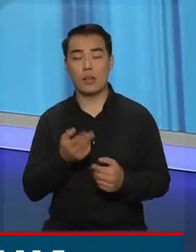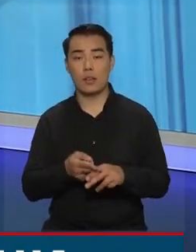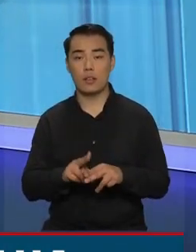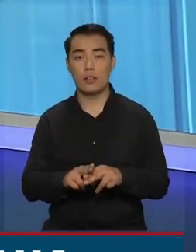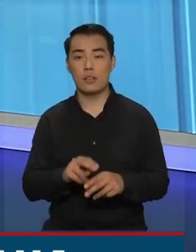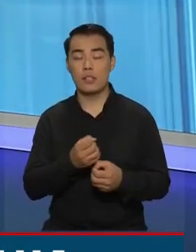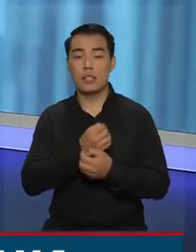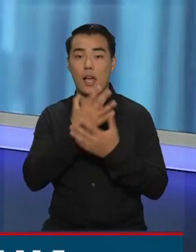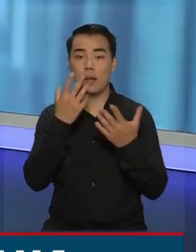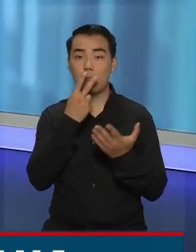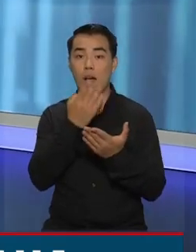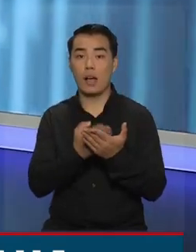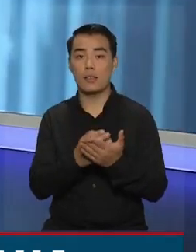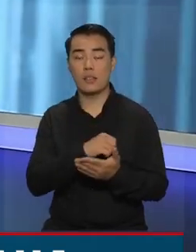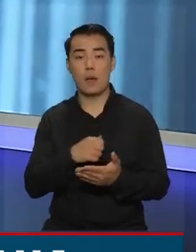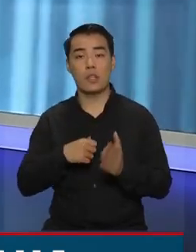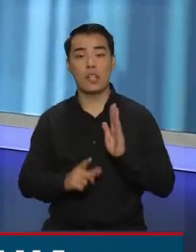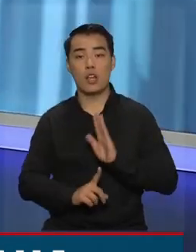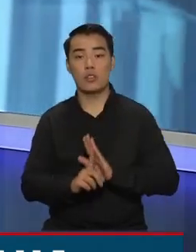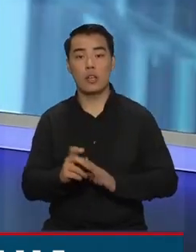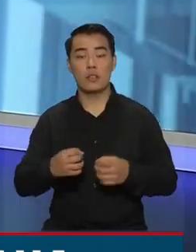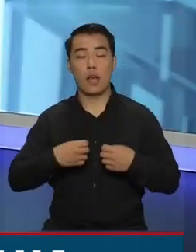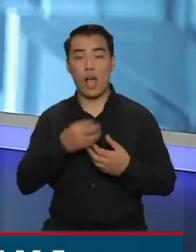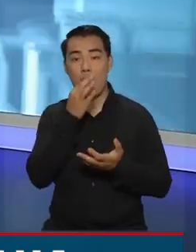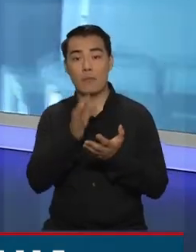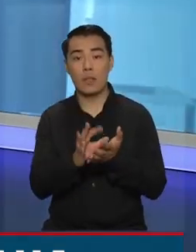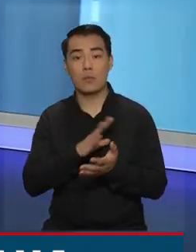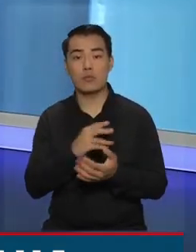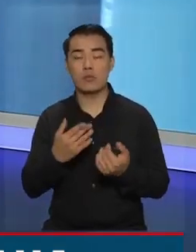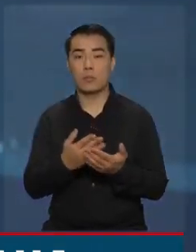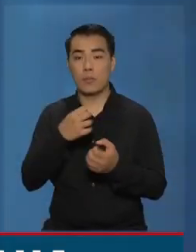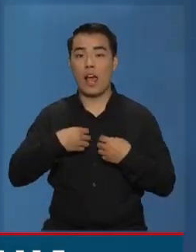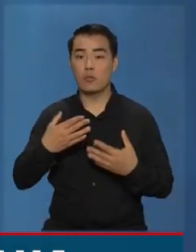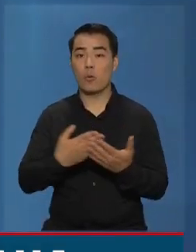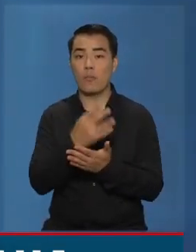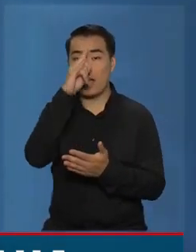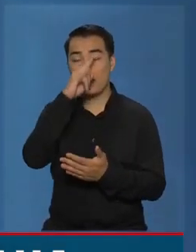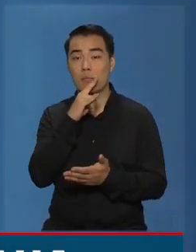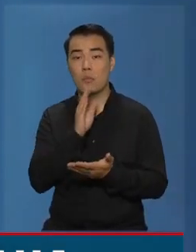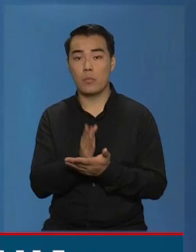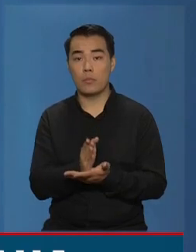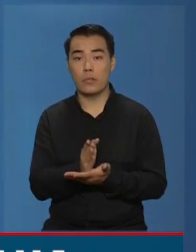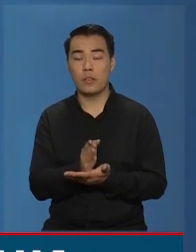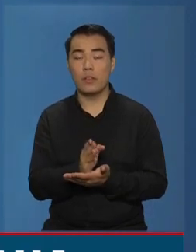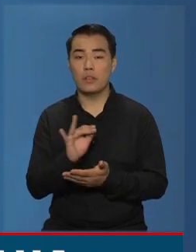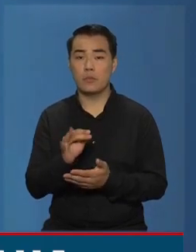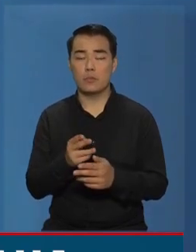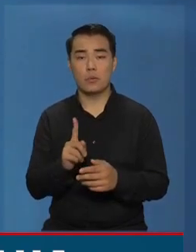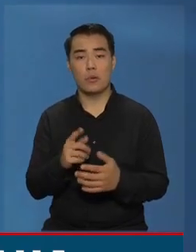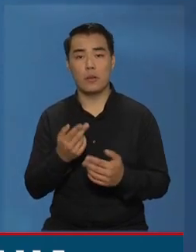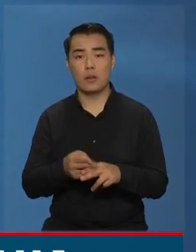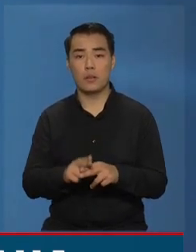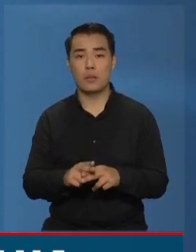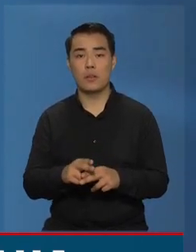из ярких, как вы с самого начала отметили, праздников нового Казахстана. Ну, и все-таки это какая-то дань